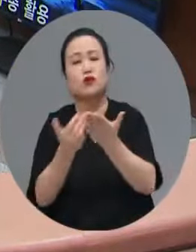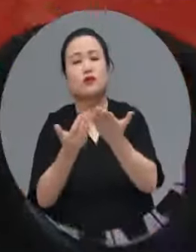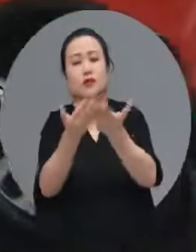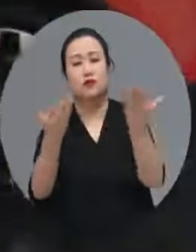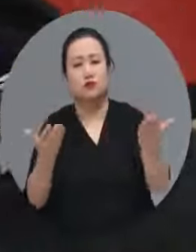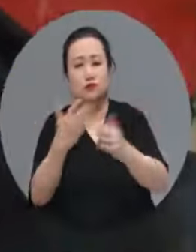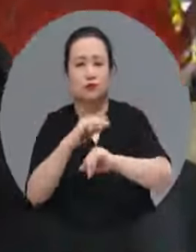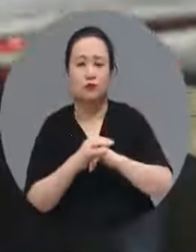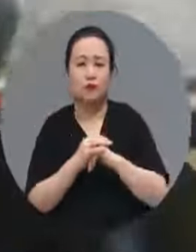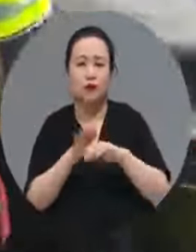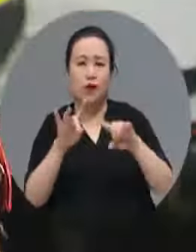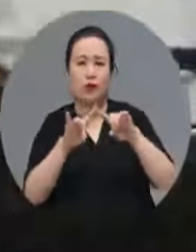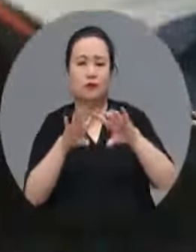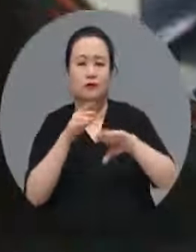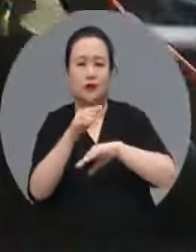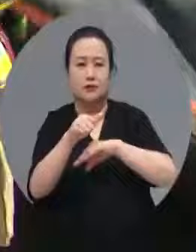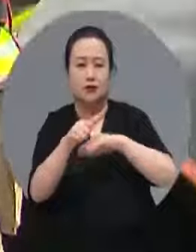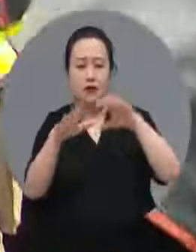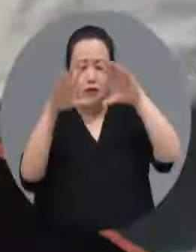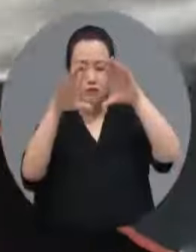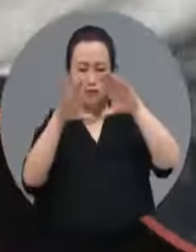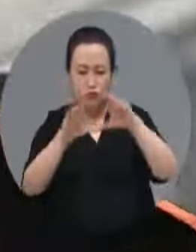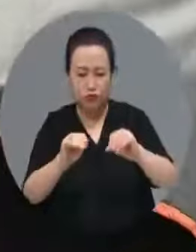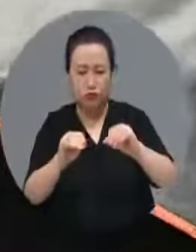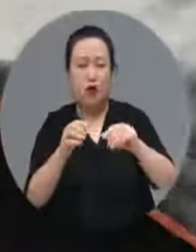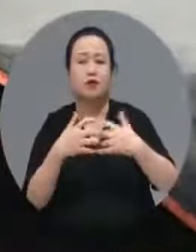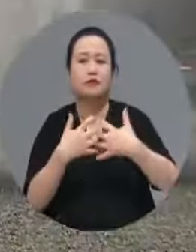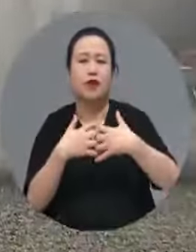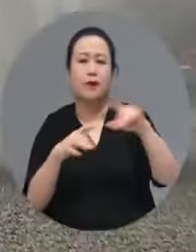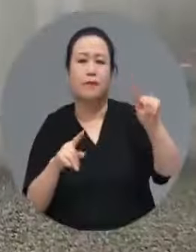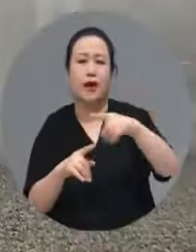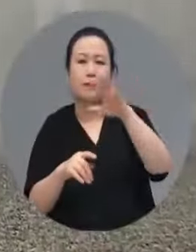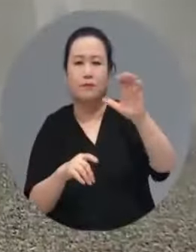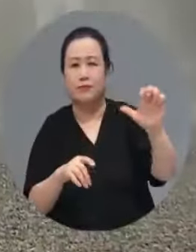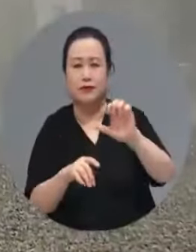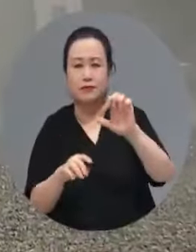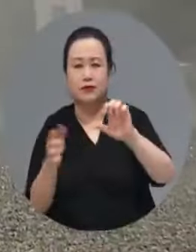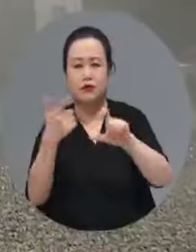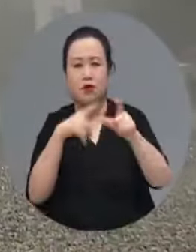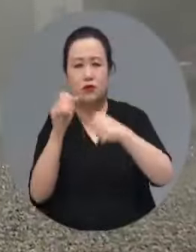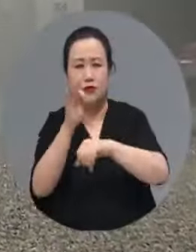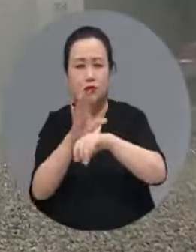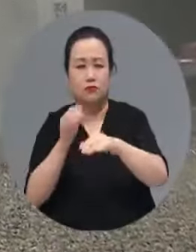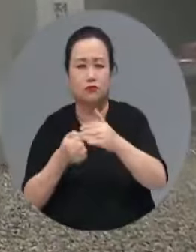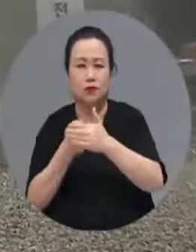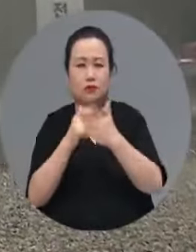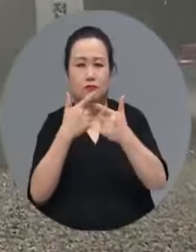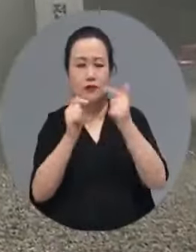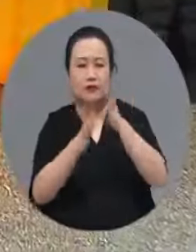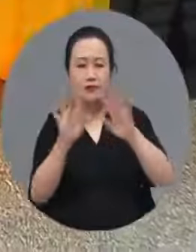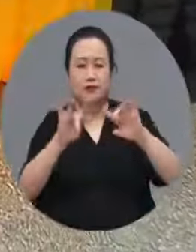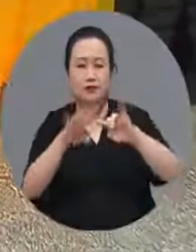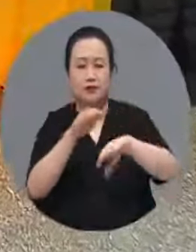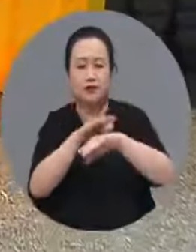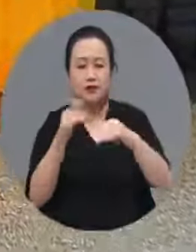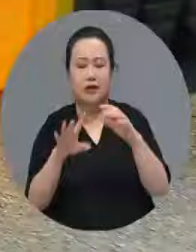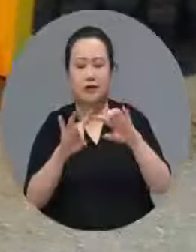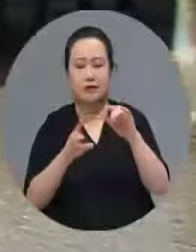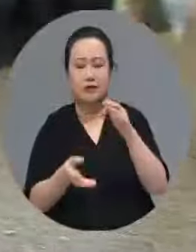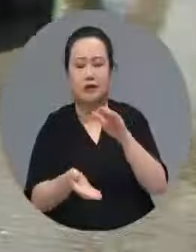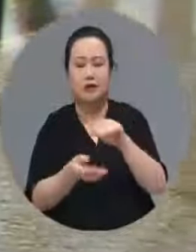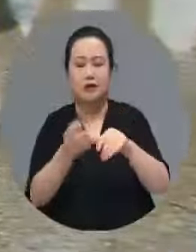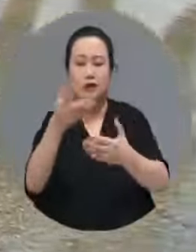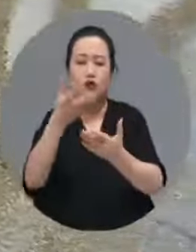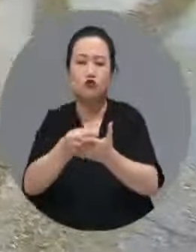보급하고 전기차 전용 진압 장비도 140점 더 구매하기로 했습니다. 부산시는 전기차 충전기의